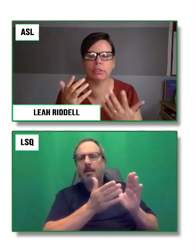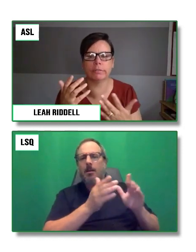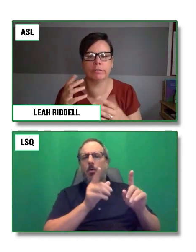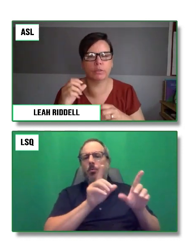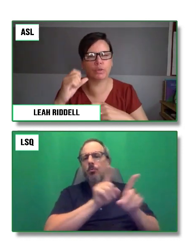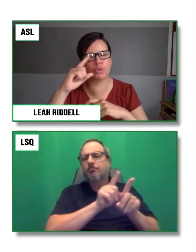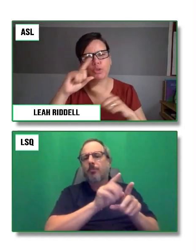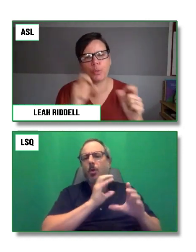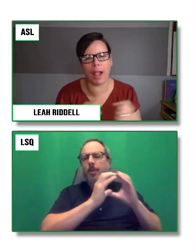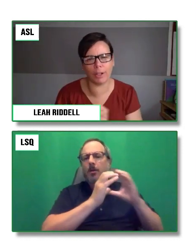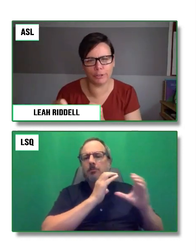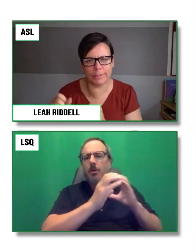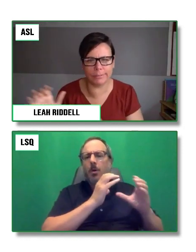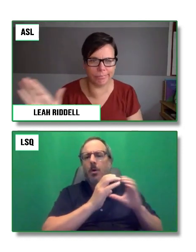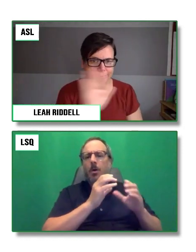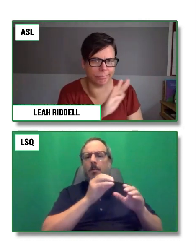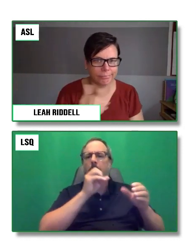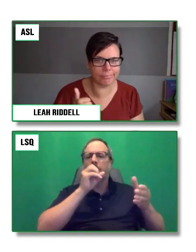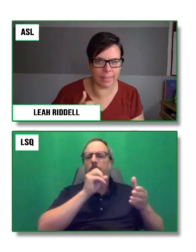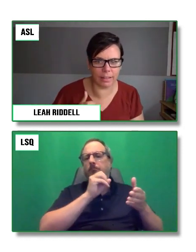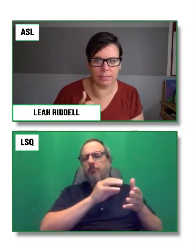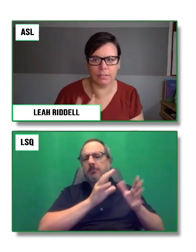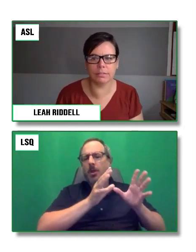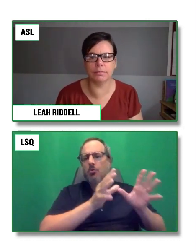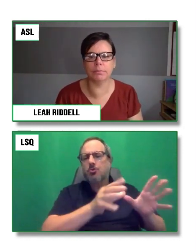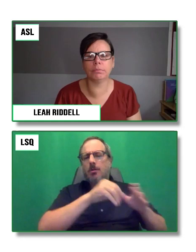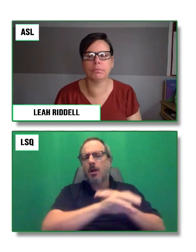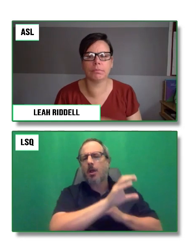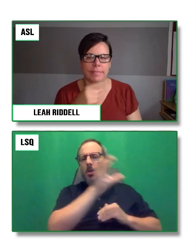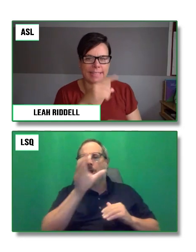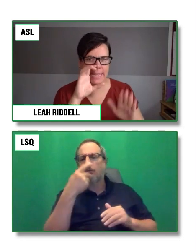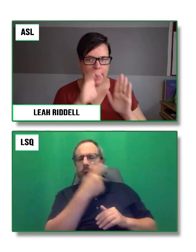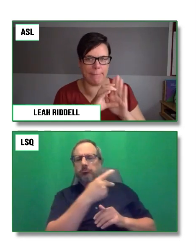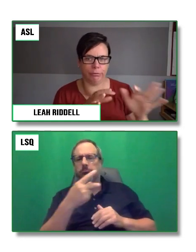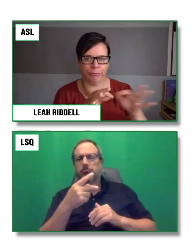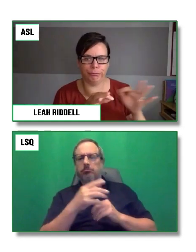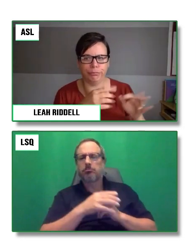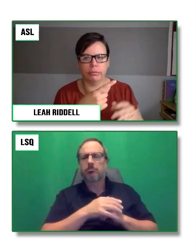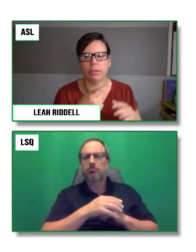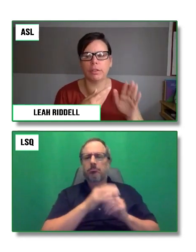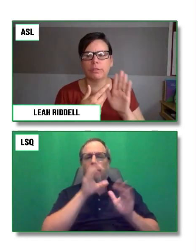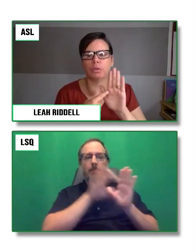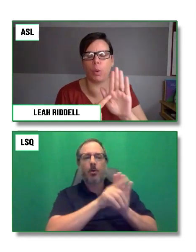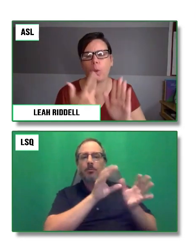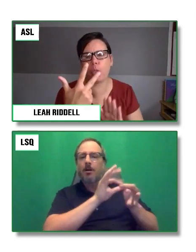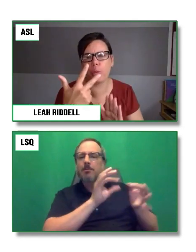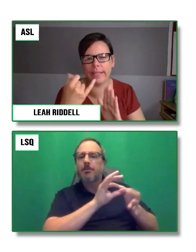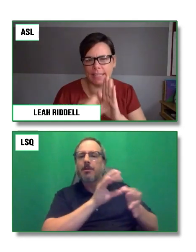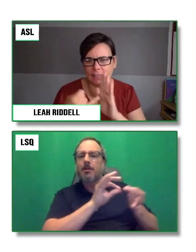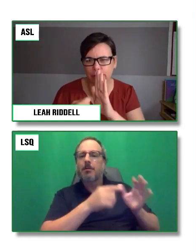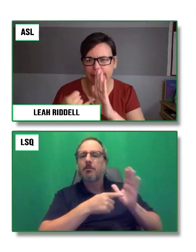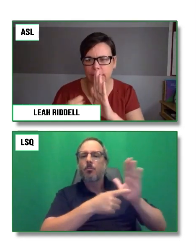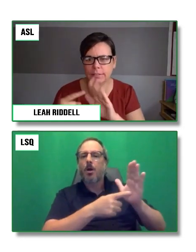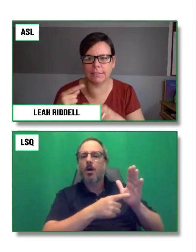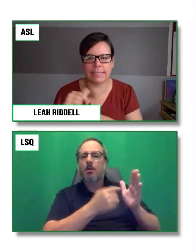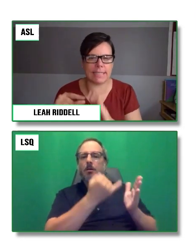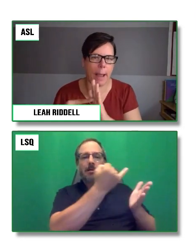les entreprises et les petites entreprises, les sociétés sur les stratégies de communication inclusive à travers le